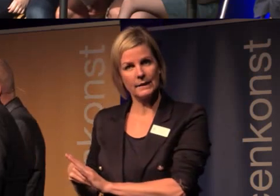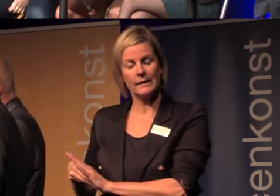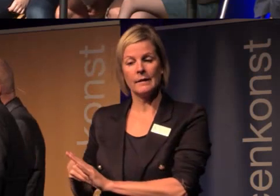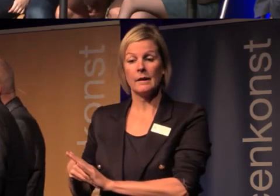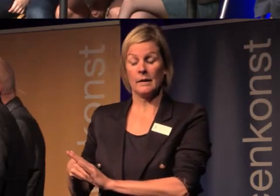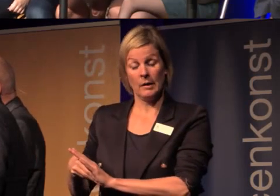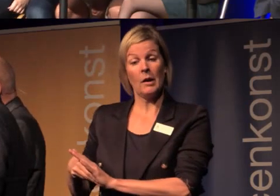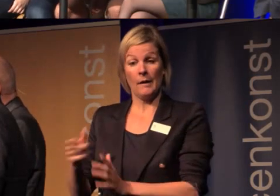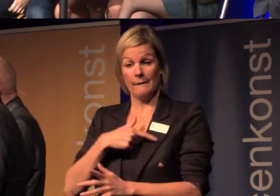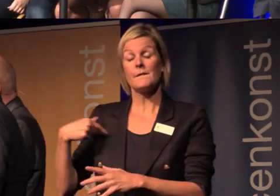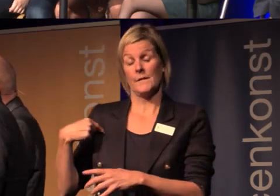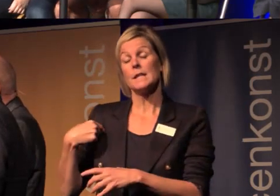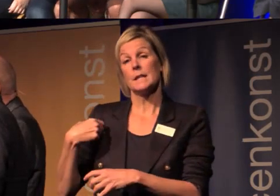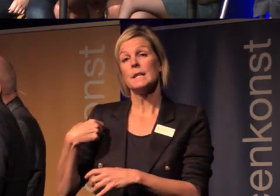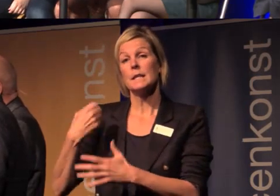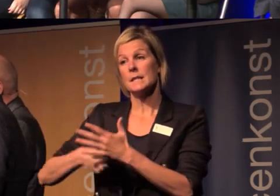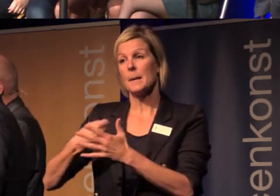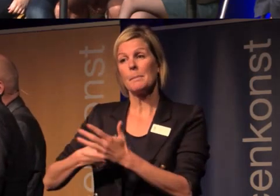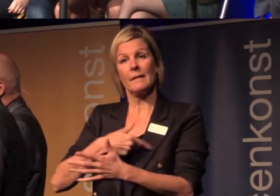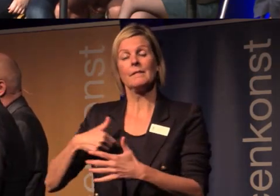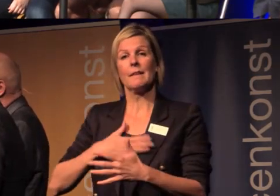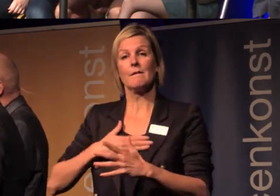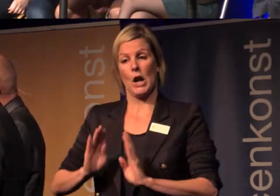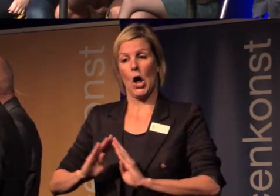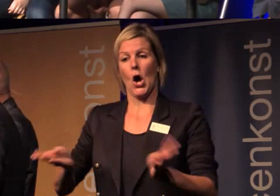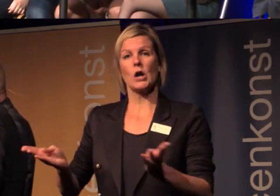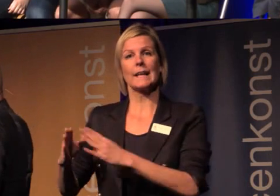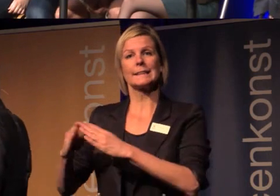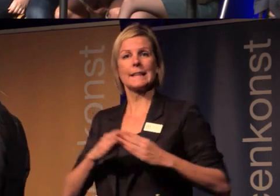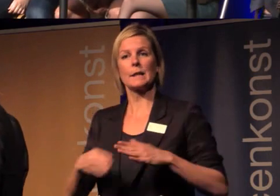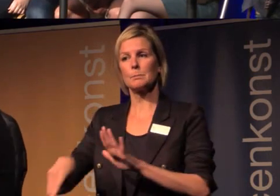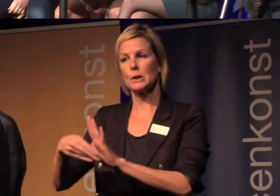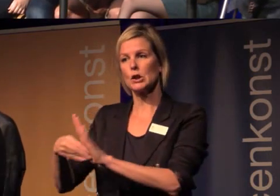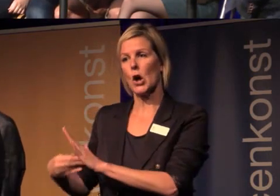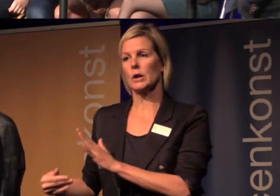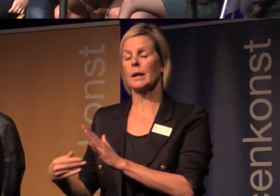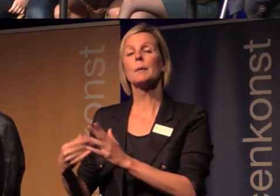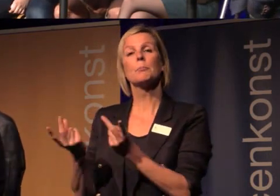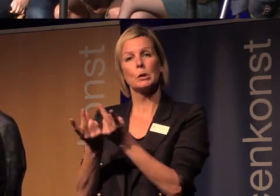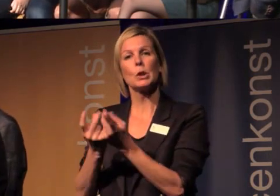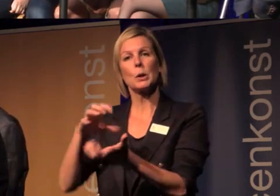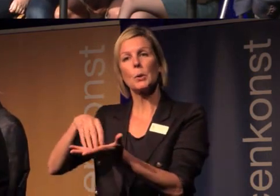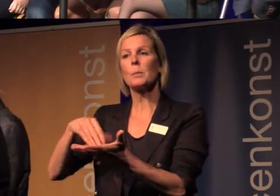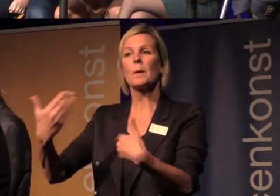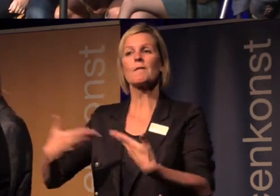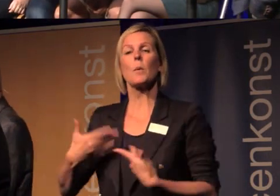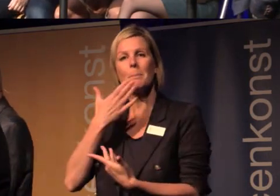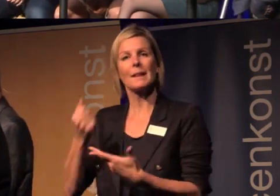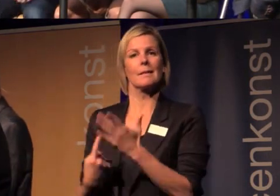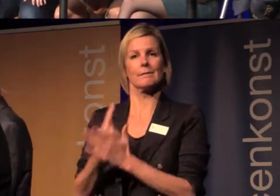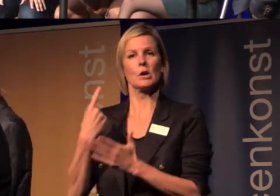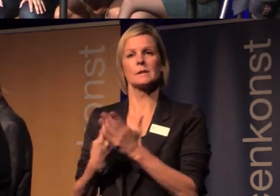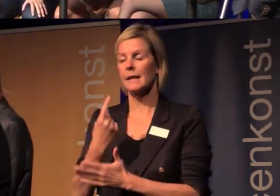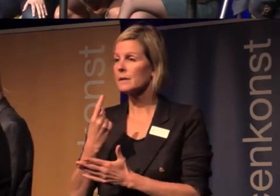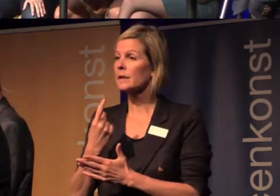fråga och något som vi arbetar för, att öka statsbidragen till kommunerna så att kommunerna får bättre förutsättningar och inte behöver